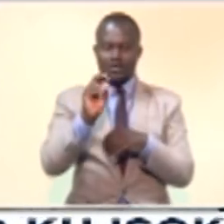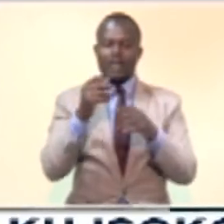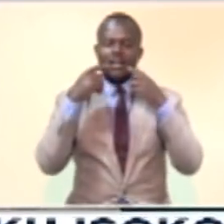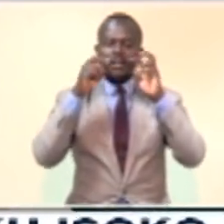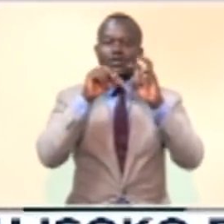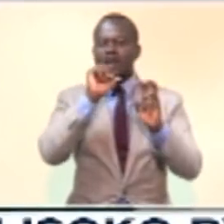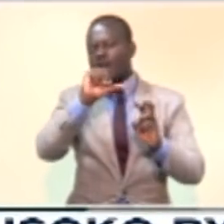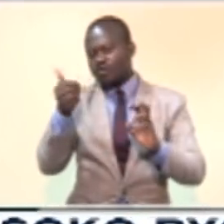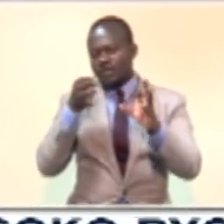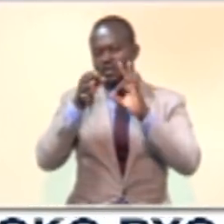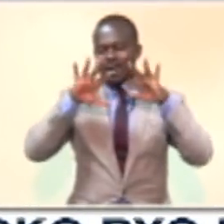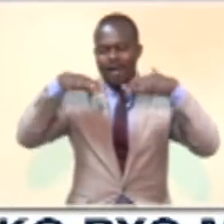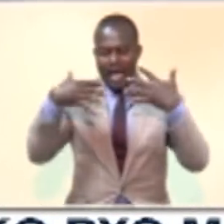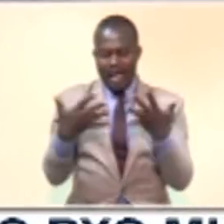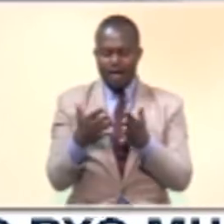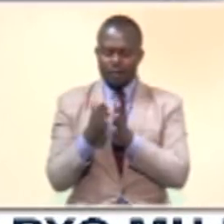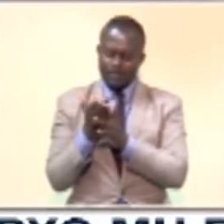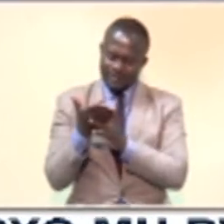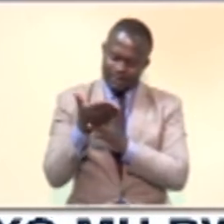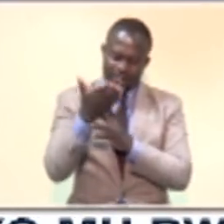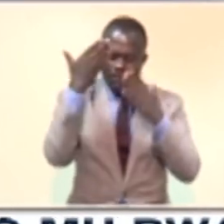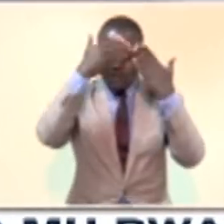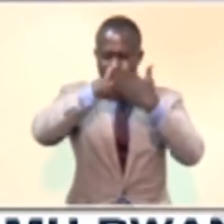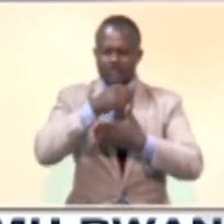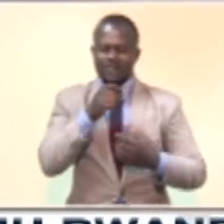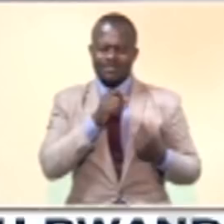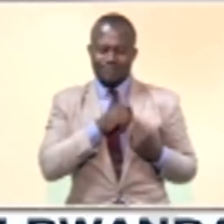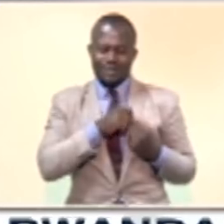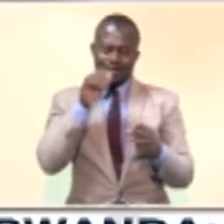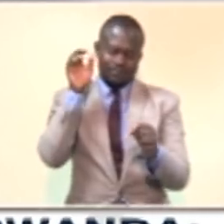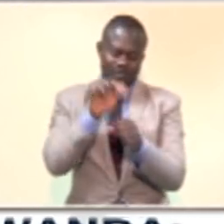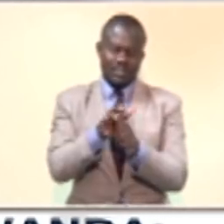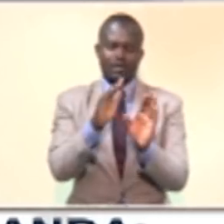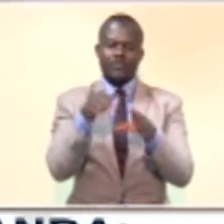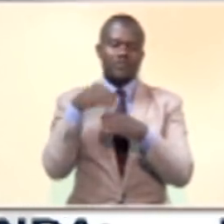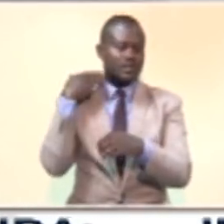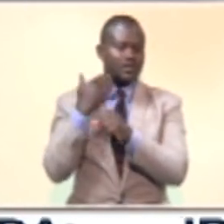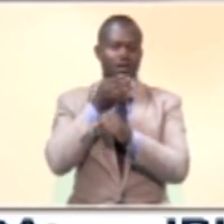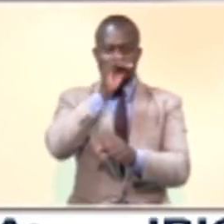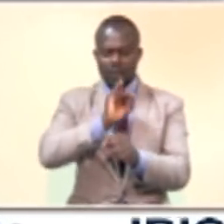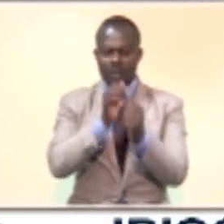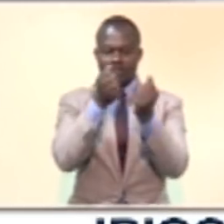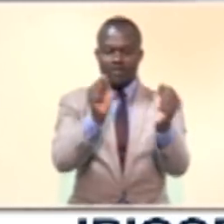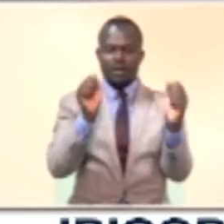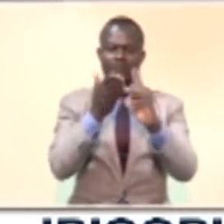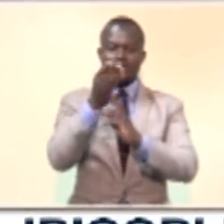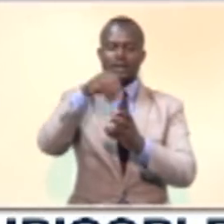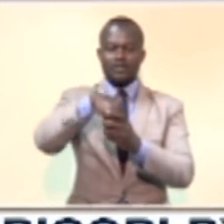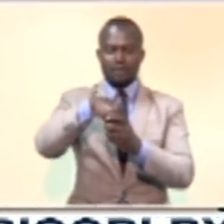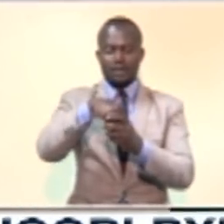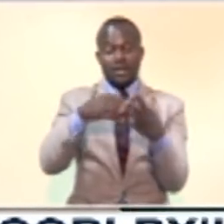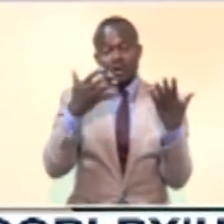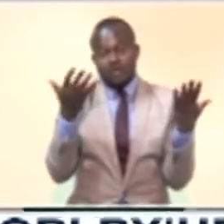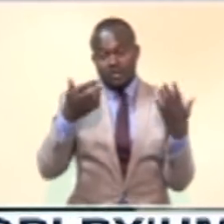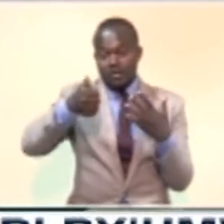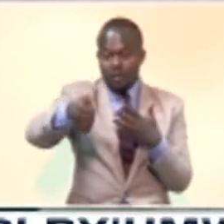nta wundi wasobanura uko bikwiye inzira y'umwijima n'umubabaro utagira uko ungana abazize Jenoside yakorewe Abatutsi n'abayirokotse banyuzemo, usibye